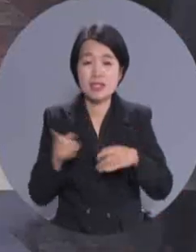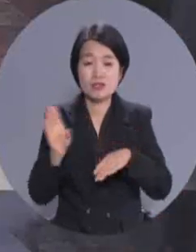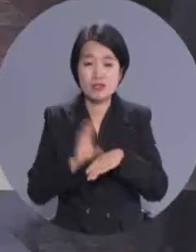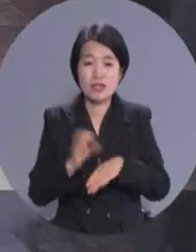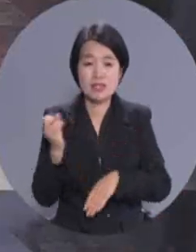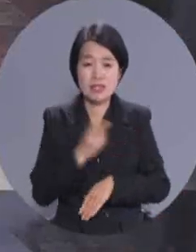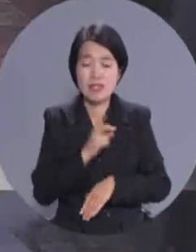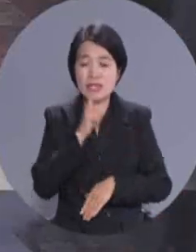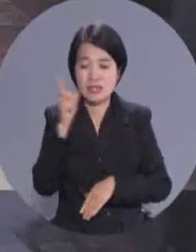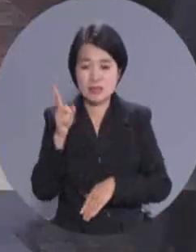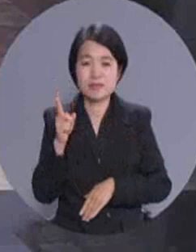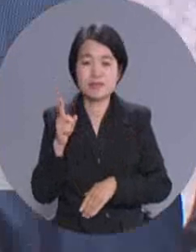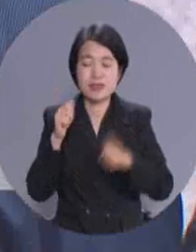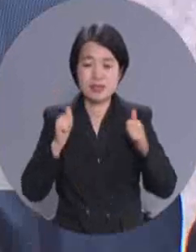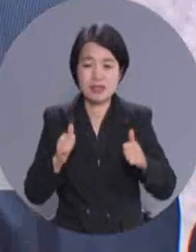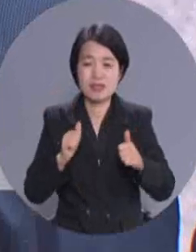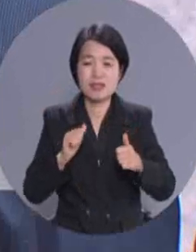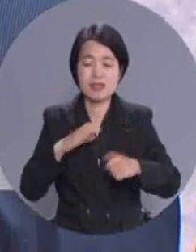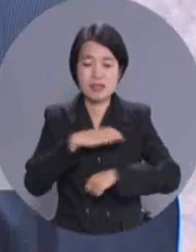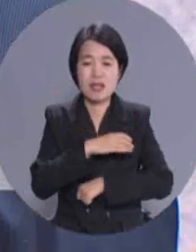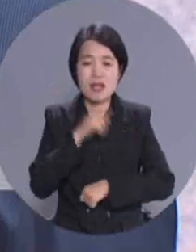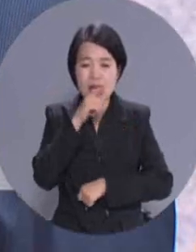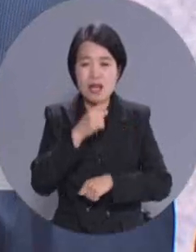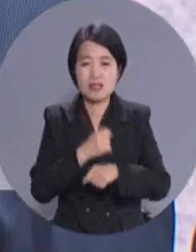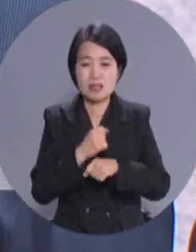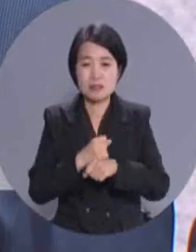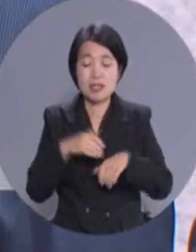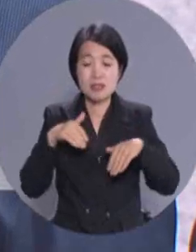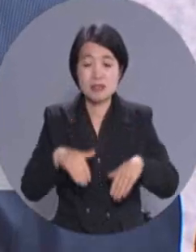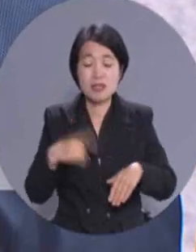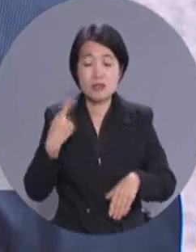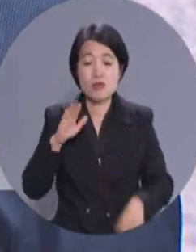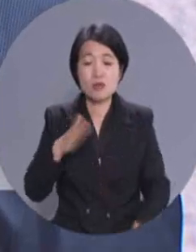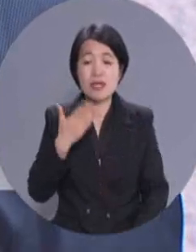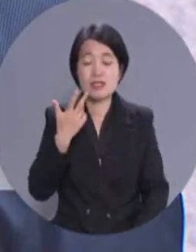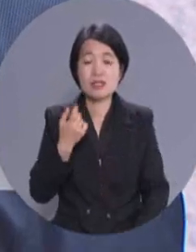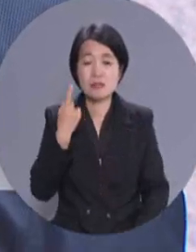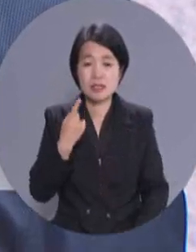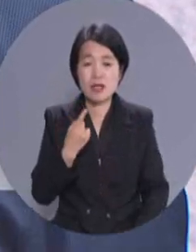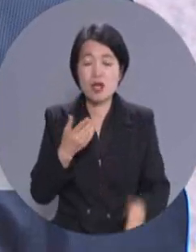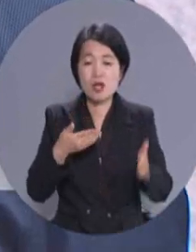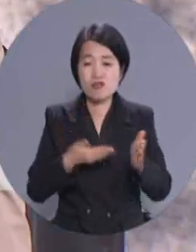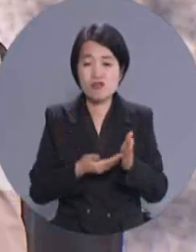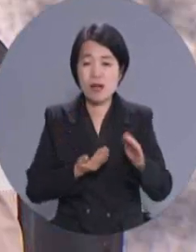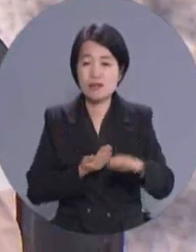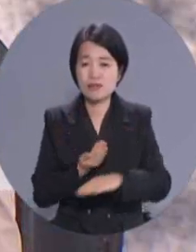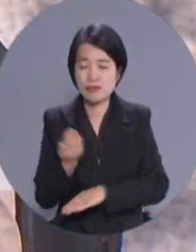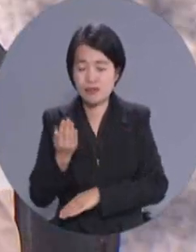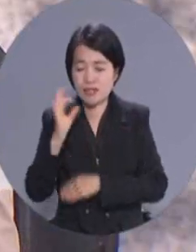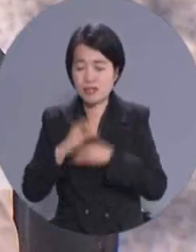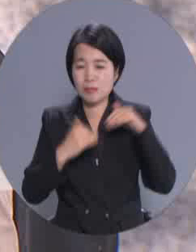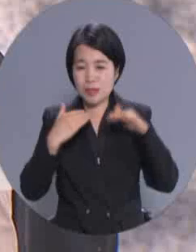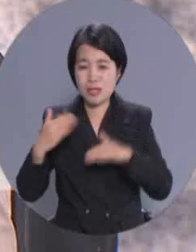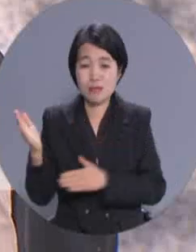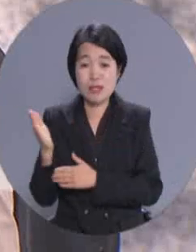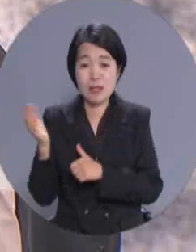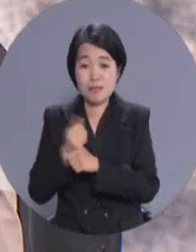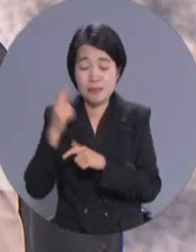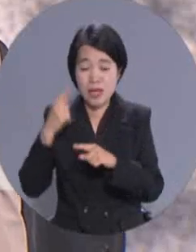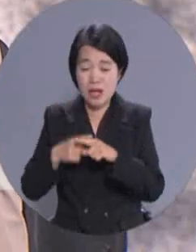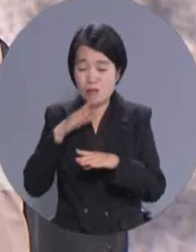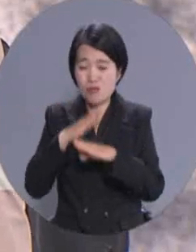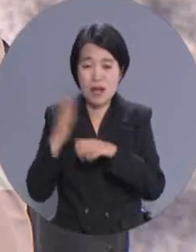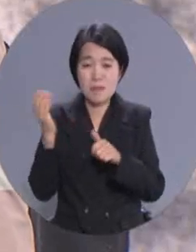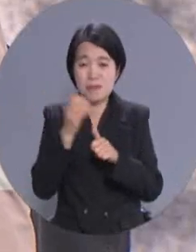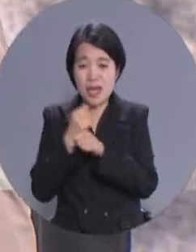재심을 직권 청구했습니다. 해당 선원은 1971년 군산항에서 출항해 서해에서 어로작업을 하다